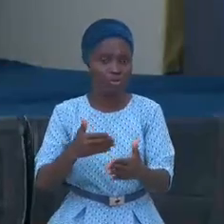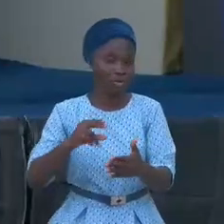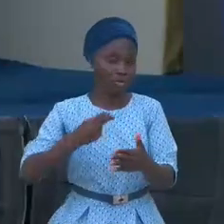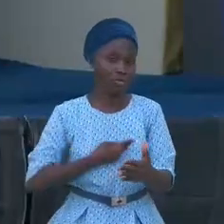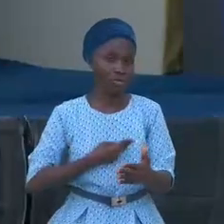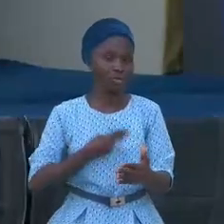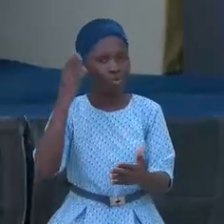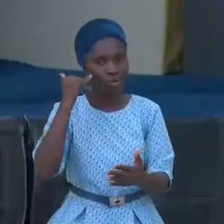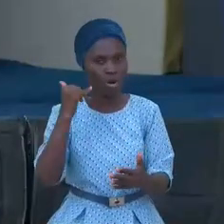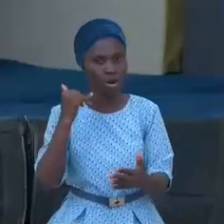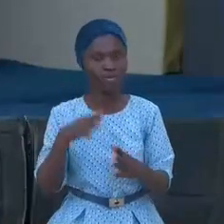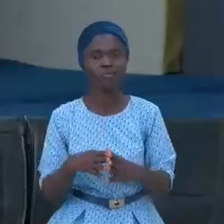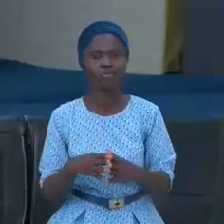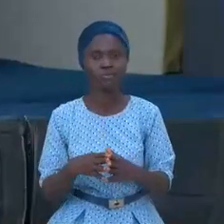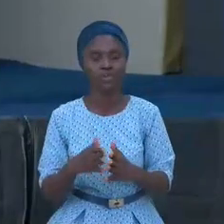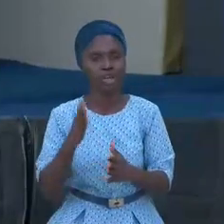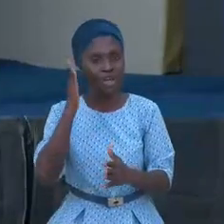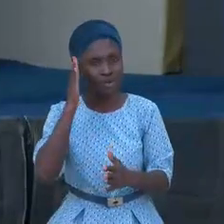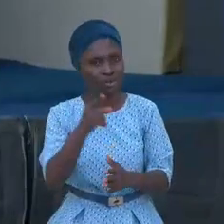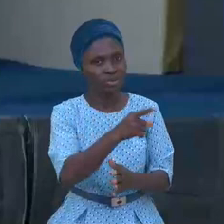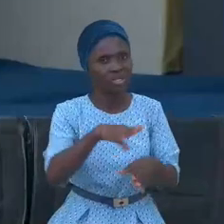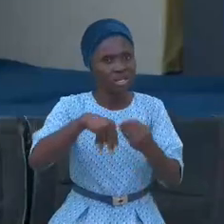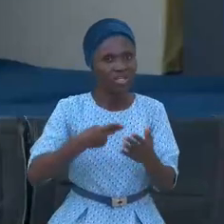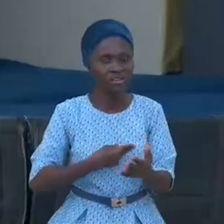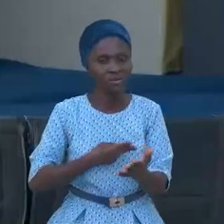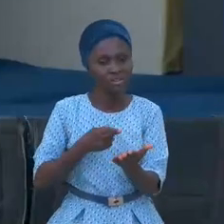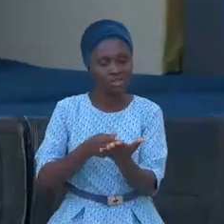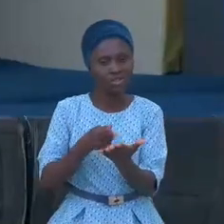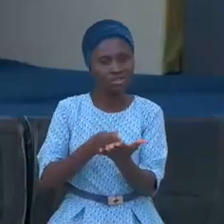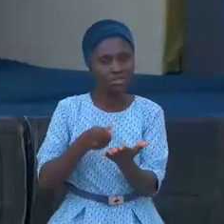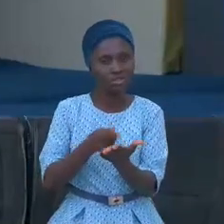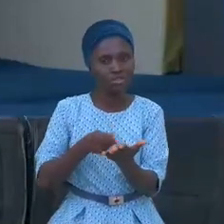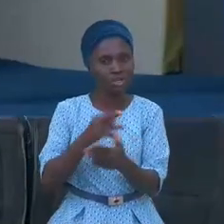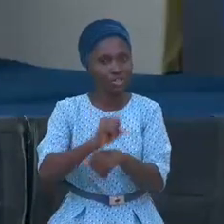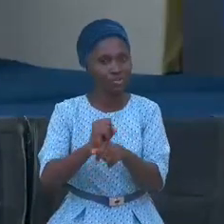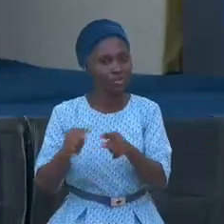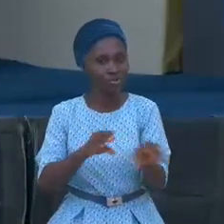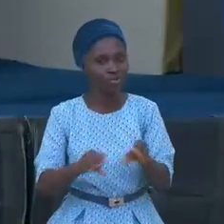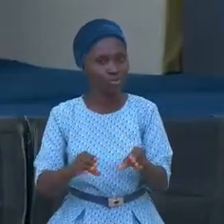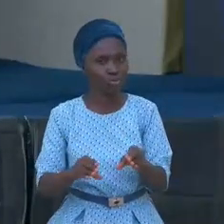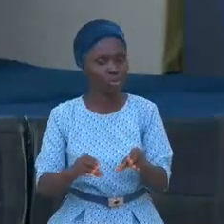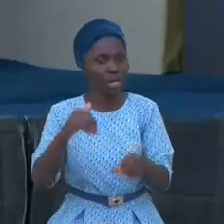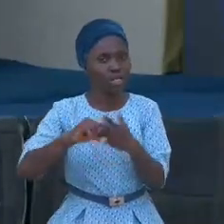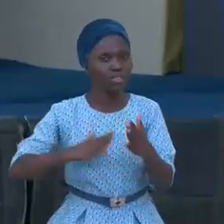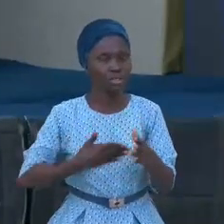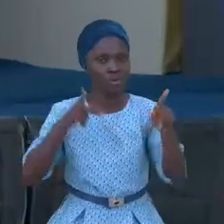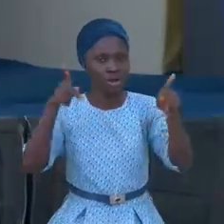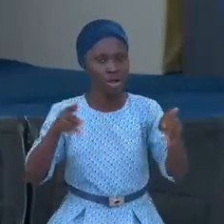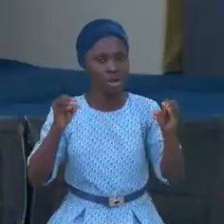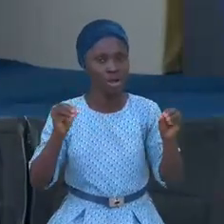Pourquoi on nous donne un travail de recherche dans notre